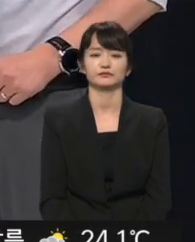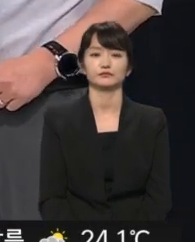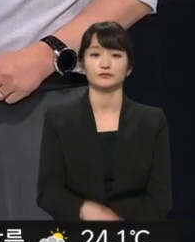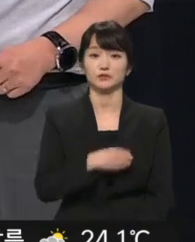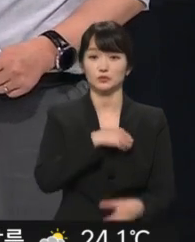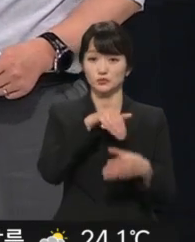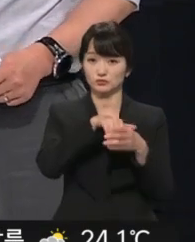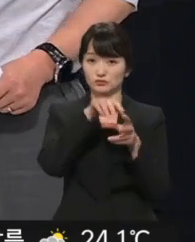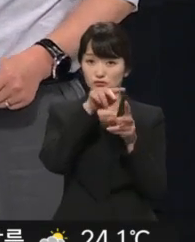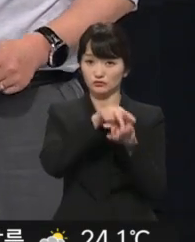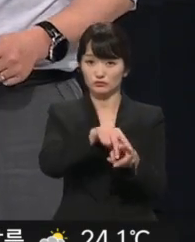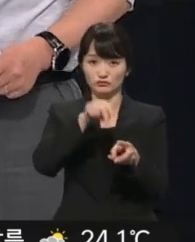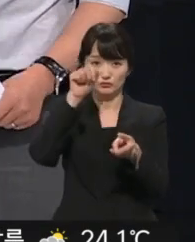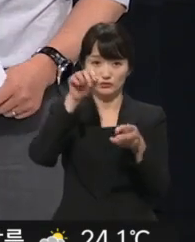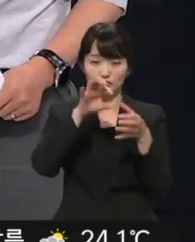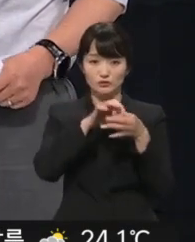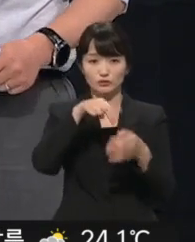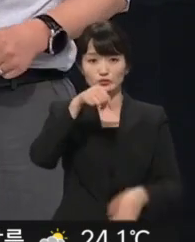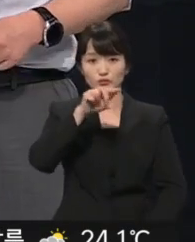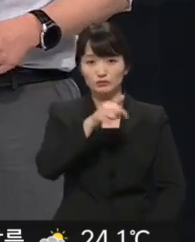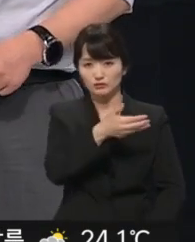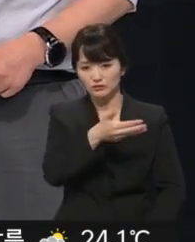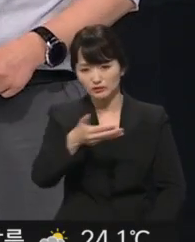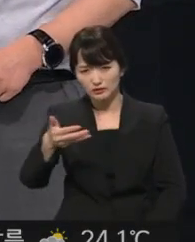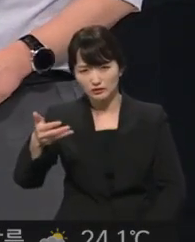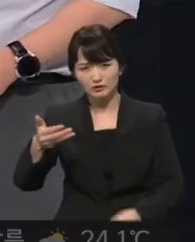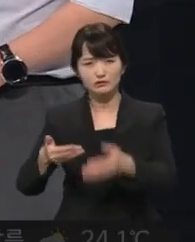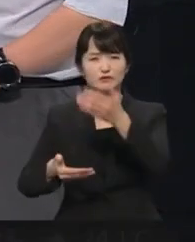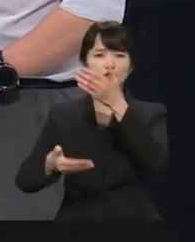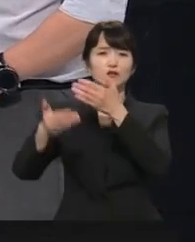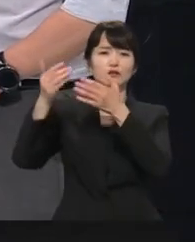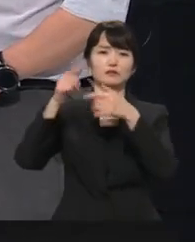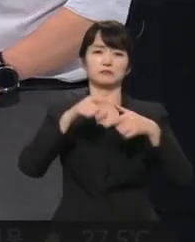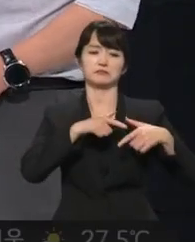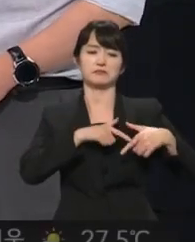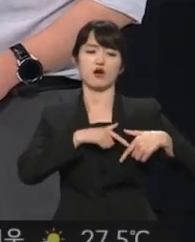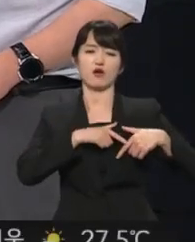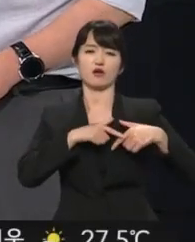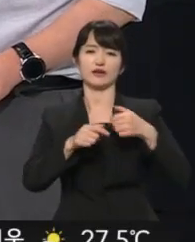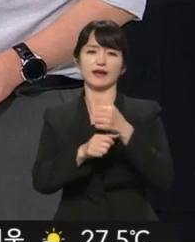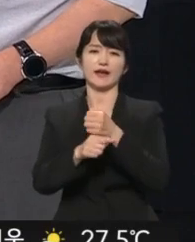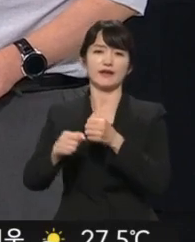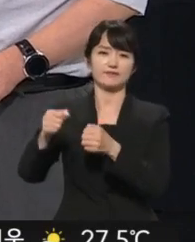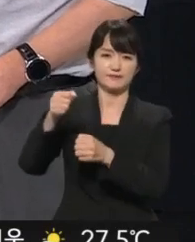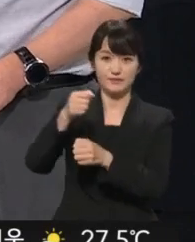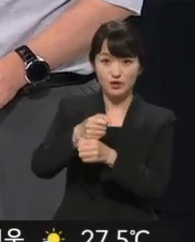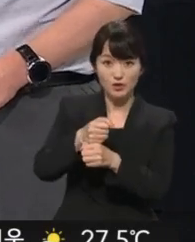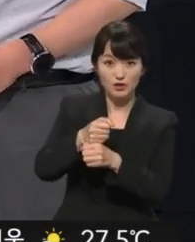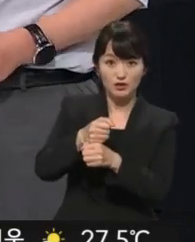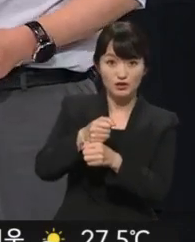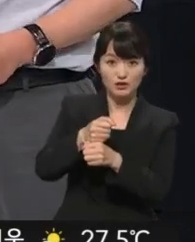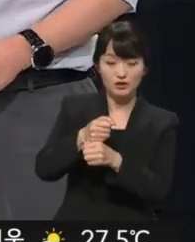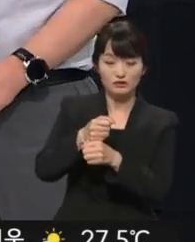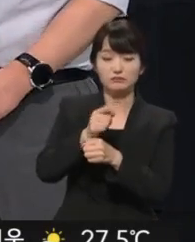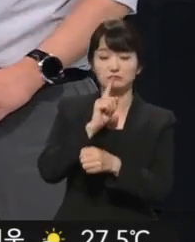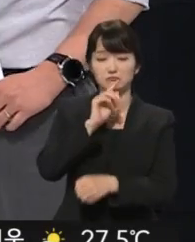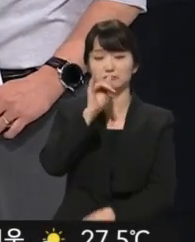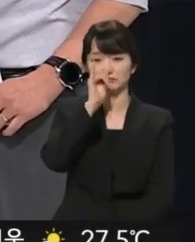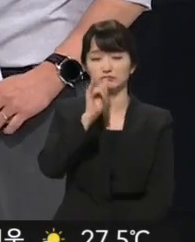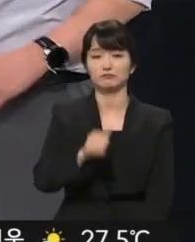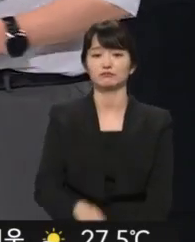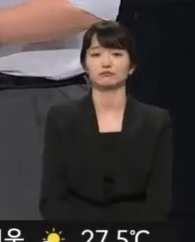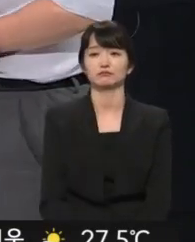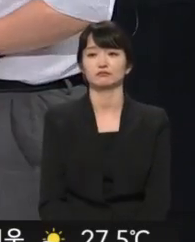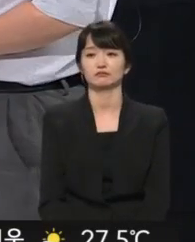총선 출마를 통해 조국의 강을 거슬러 명예를 회복하겠다는 게 아니냐 이런 해석이